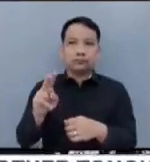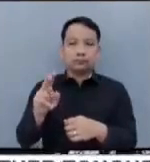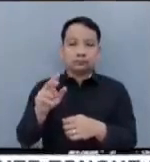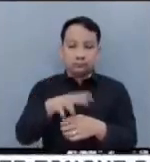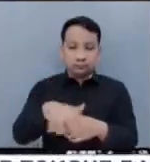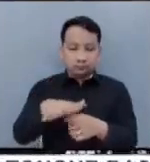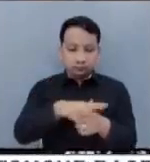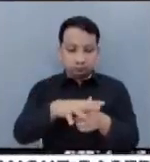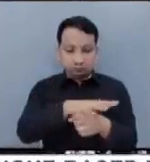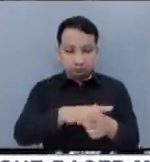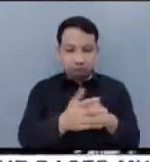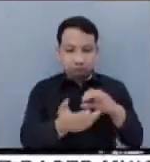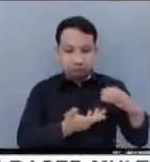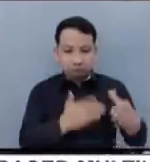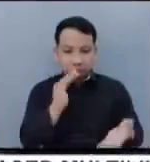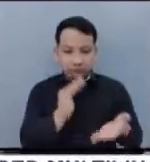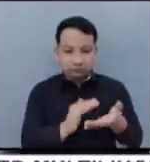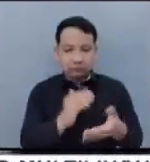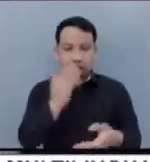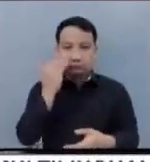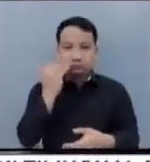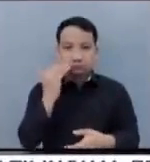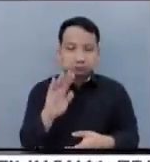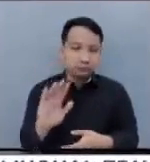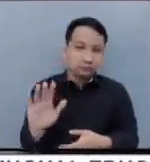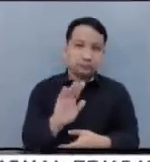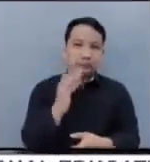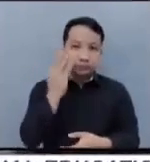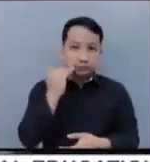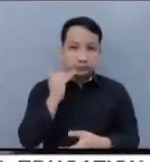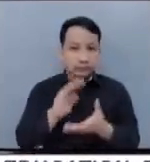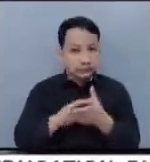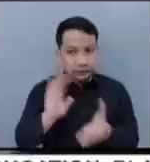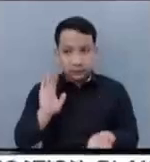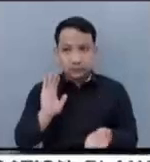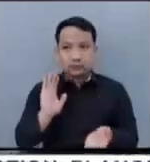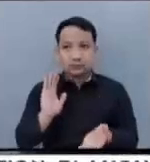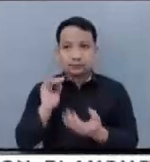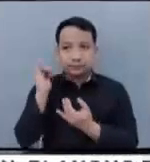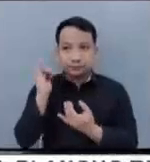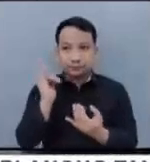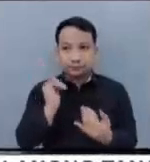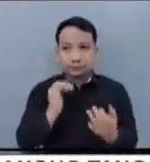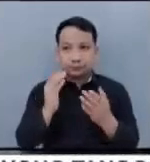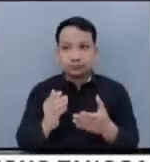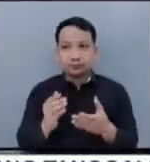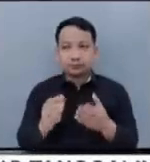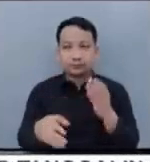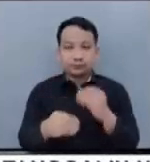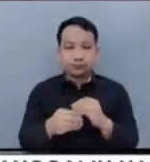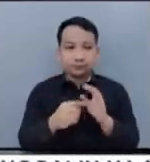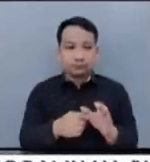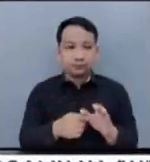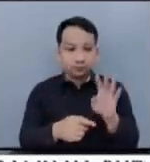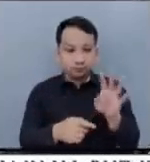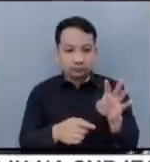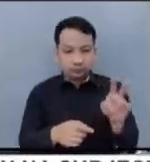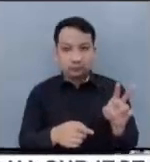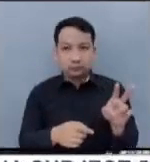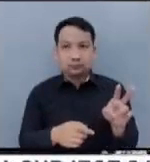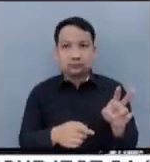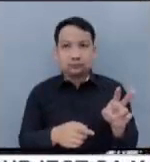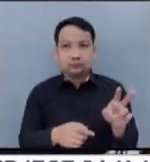no? Maski tumaas na yung imported ng 42, at least